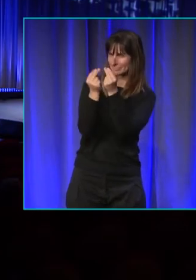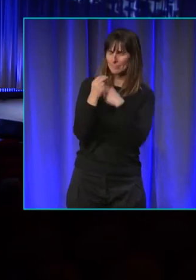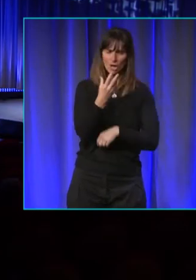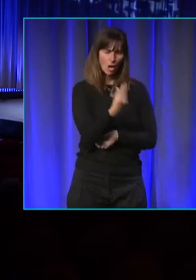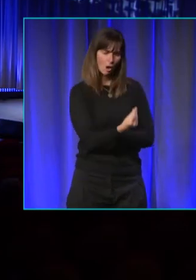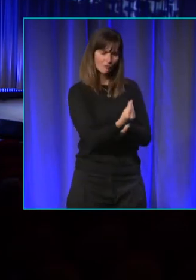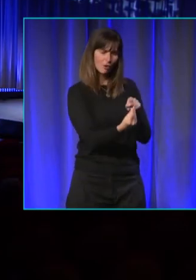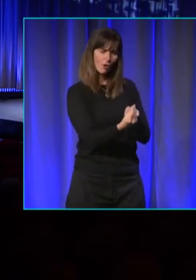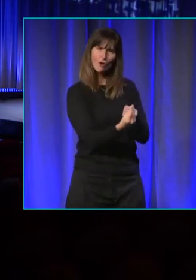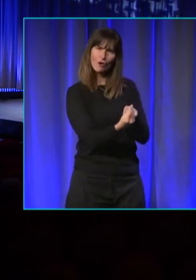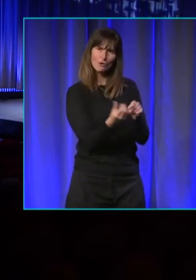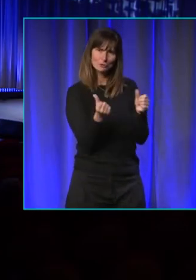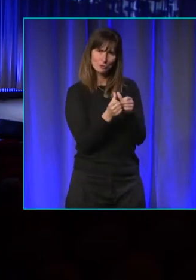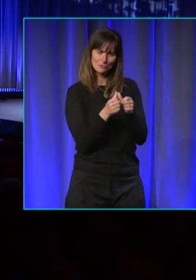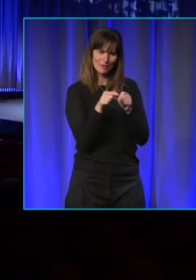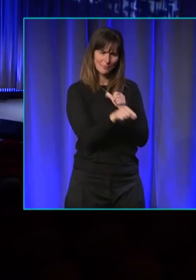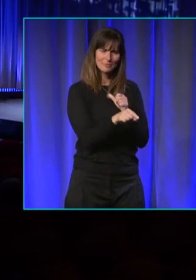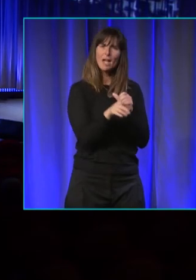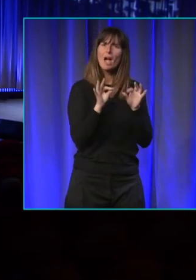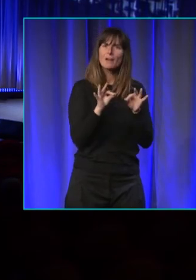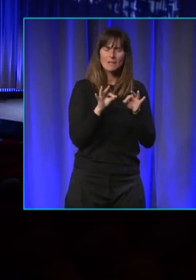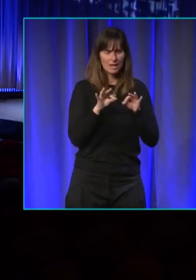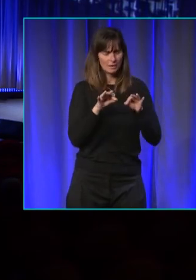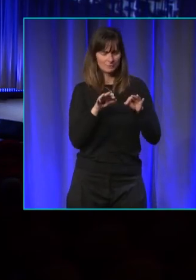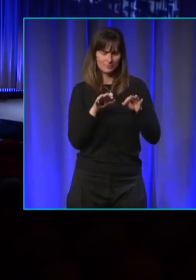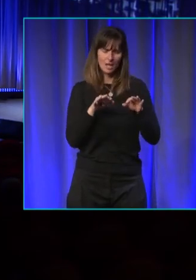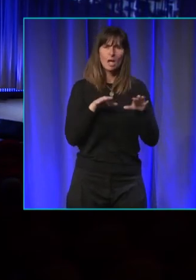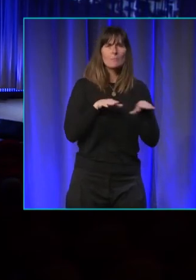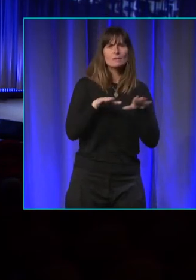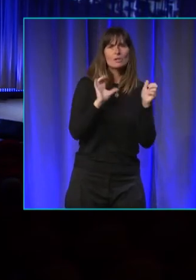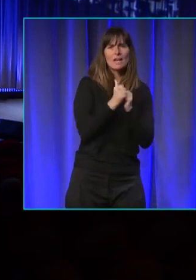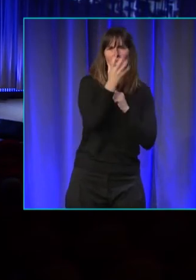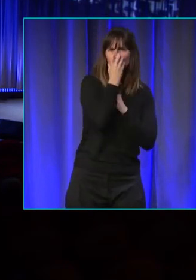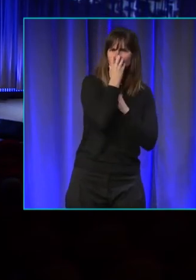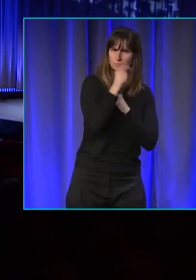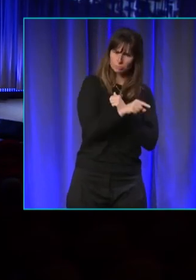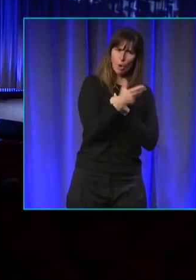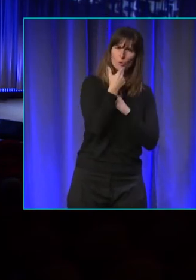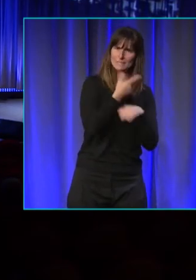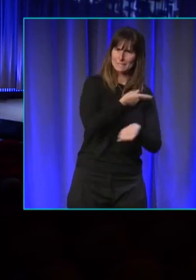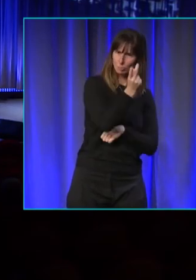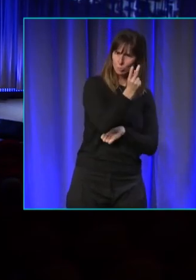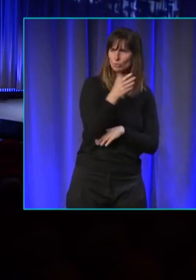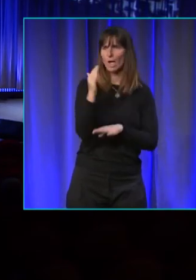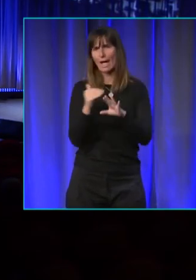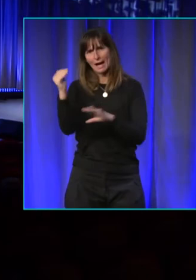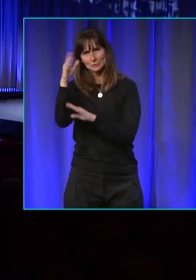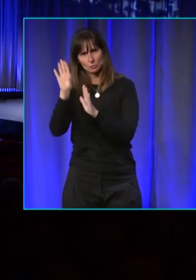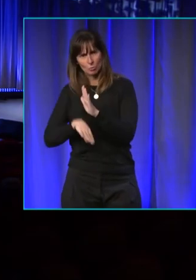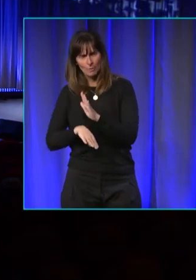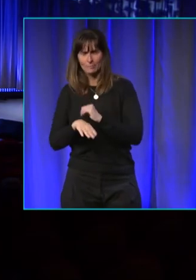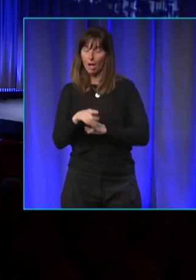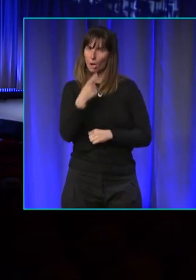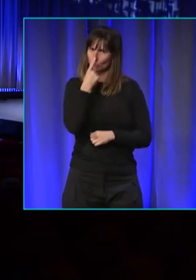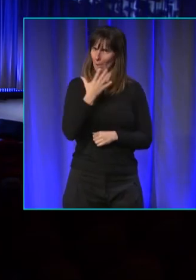utilisent plus la filière aérobie Oui. que les adultes. Donc, à mon avis, ils doivent